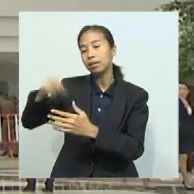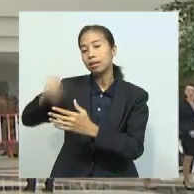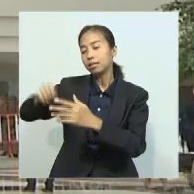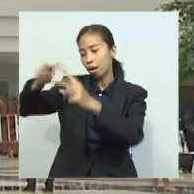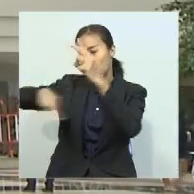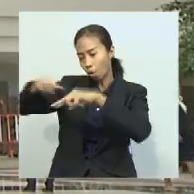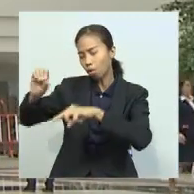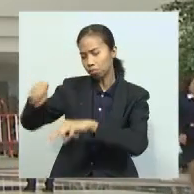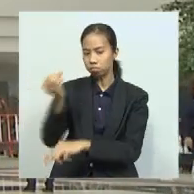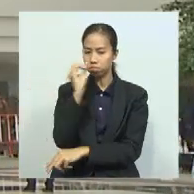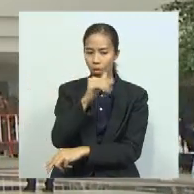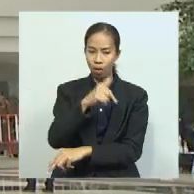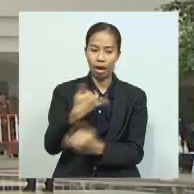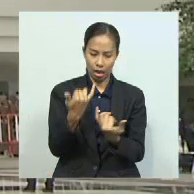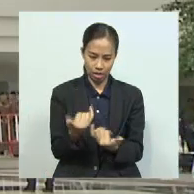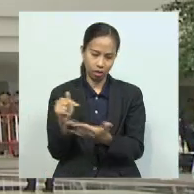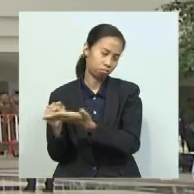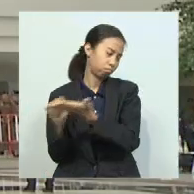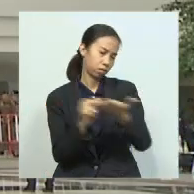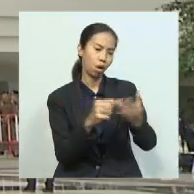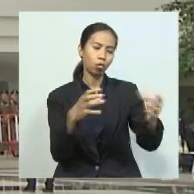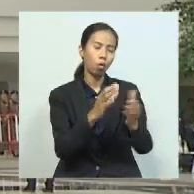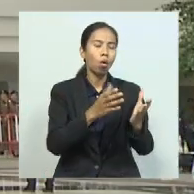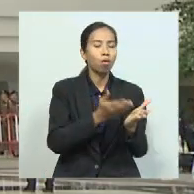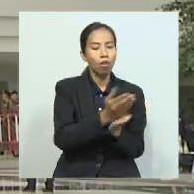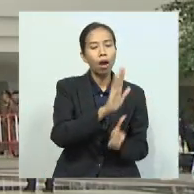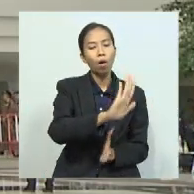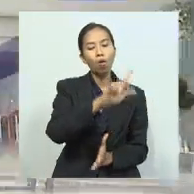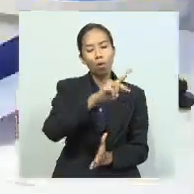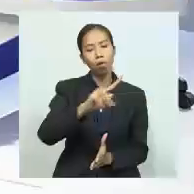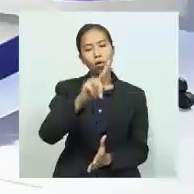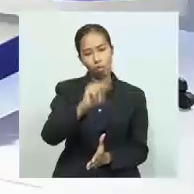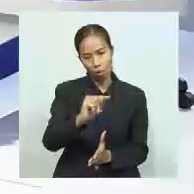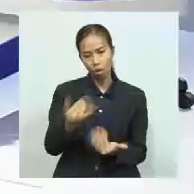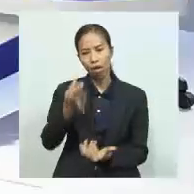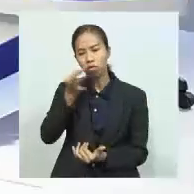การเมืองและได้ให้จำหน่ายคดีนี้ออกจากสารระบบค่ะคุณนิสาการคุณสุพนันท์คะ